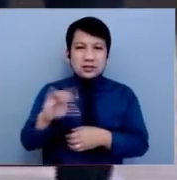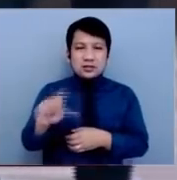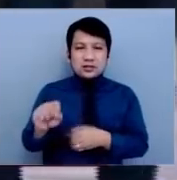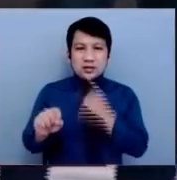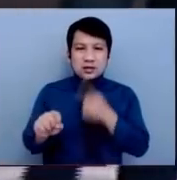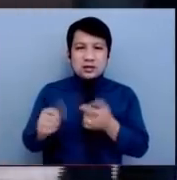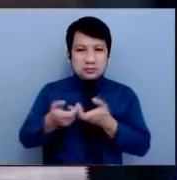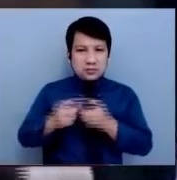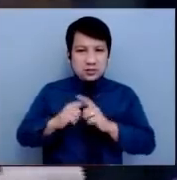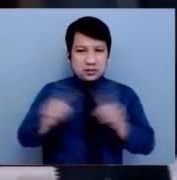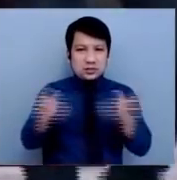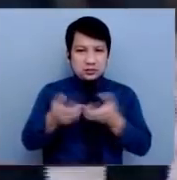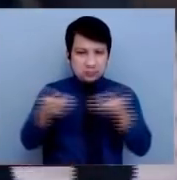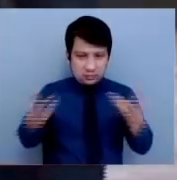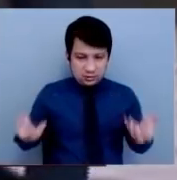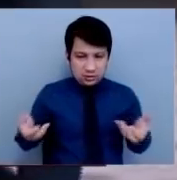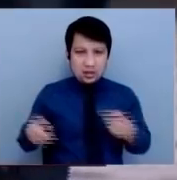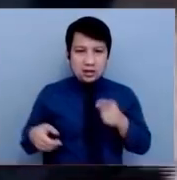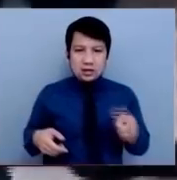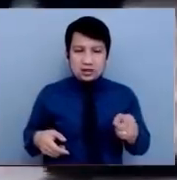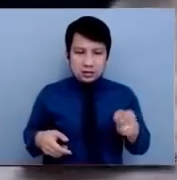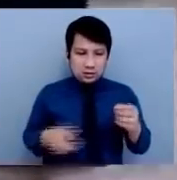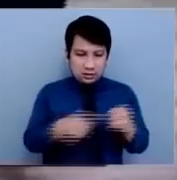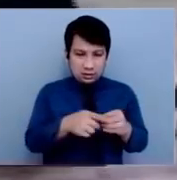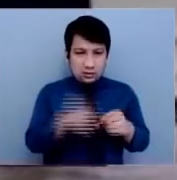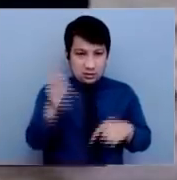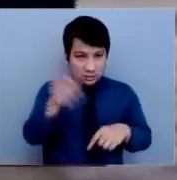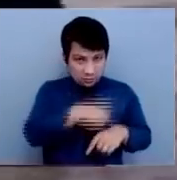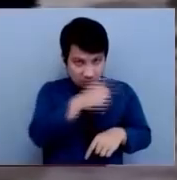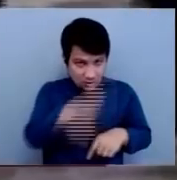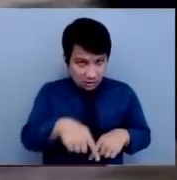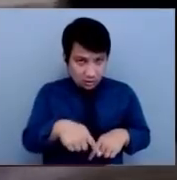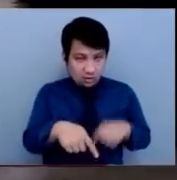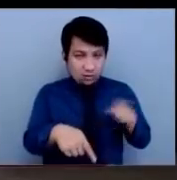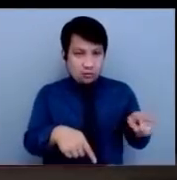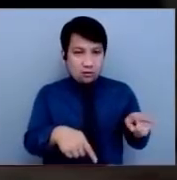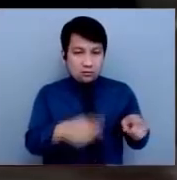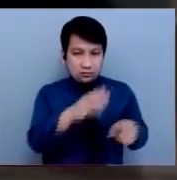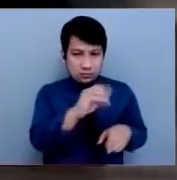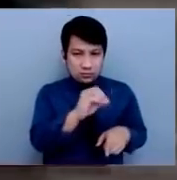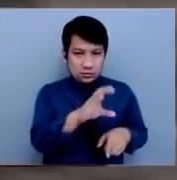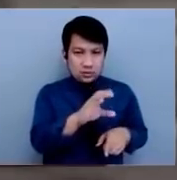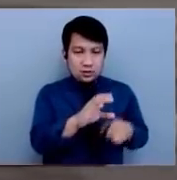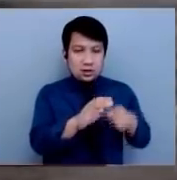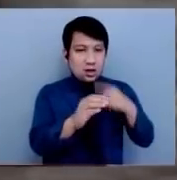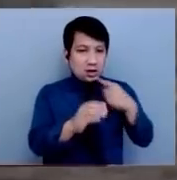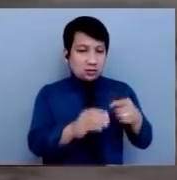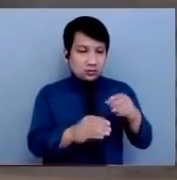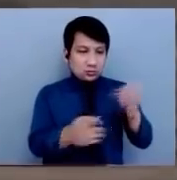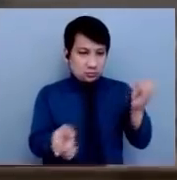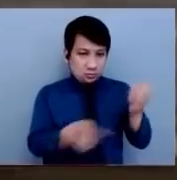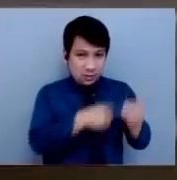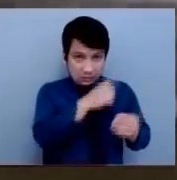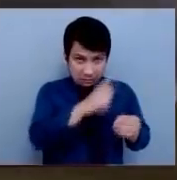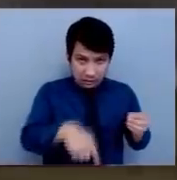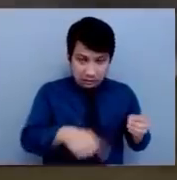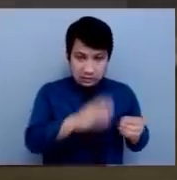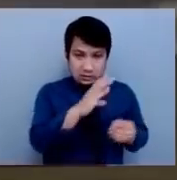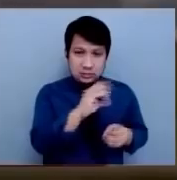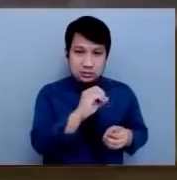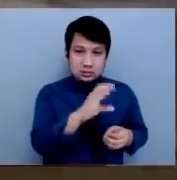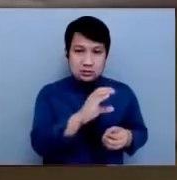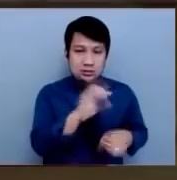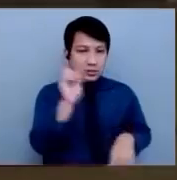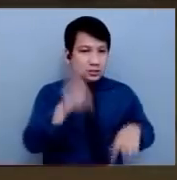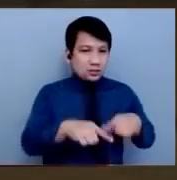ang kaibahan, no? Doon kasi sa petition for cancellation, kung makakansela ang kanyang COC, hindi na siya makakatakbo